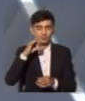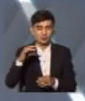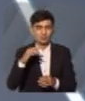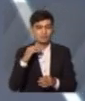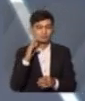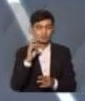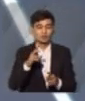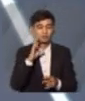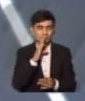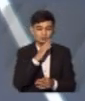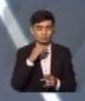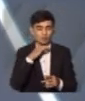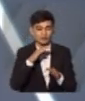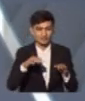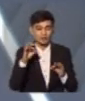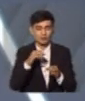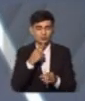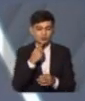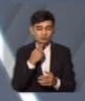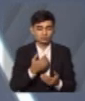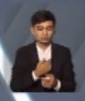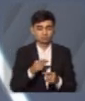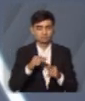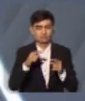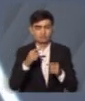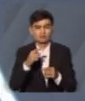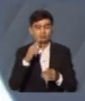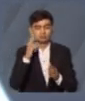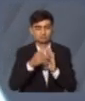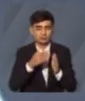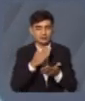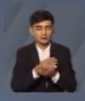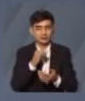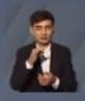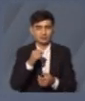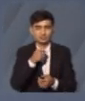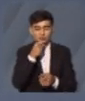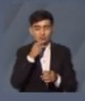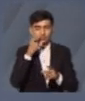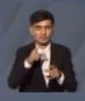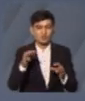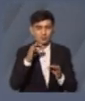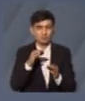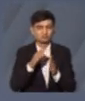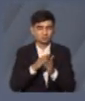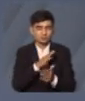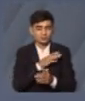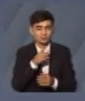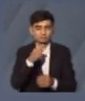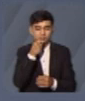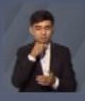көппалалы тұрмысы төмен отбасылардың жағдайы өте жақсы таныс. Журналист бағдарлама кейіпкерінің өтініші бойынша қонақ